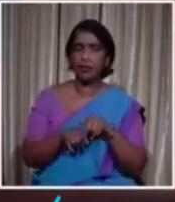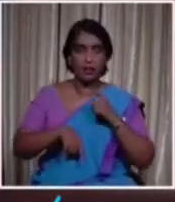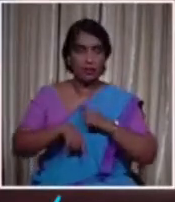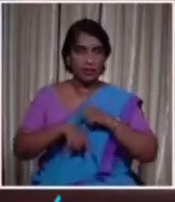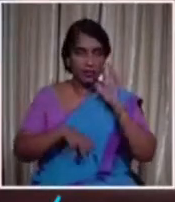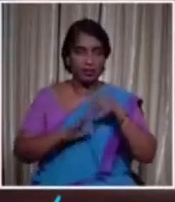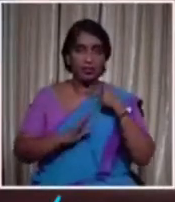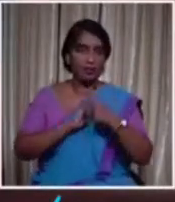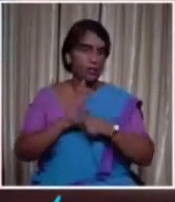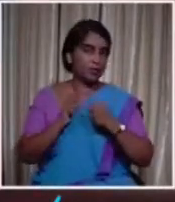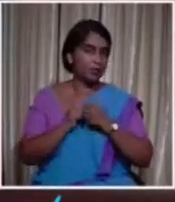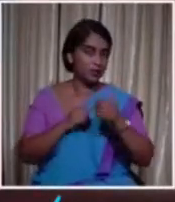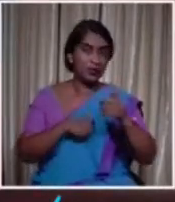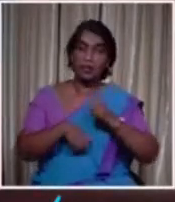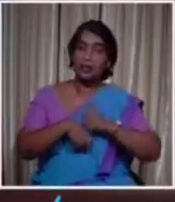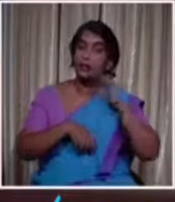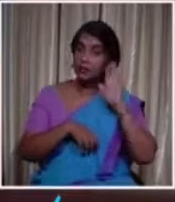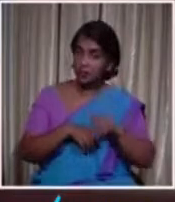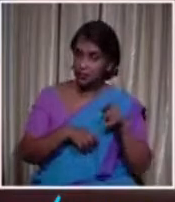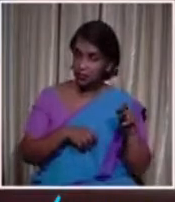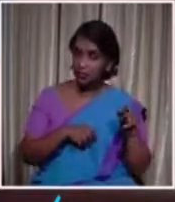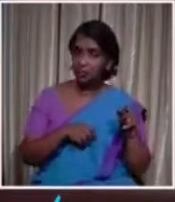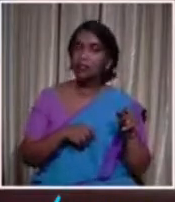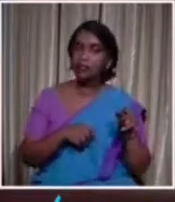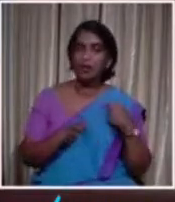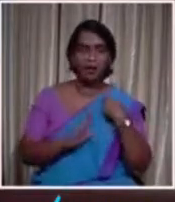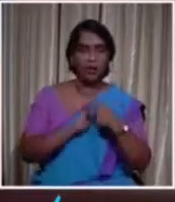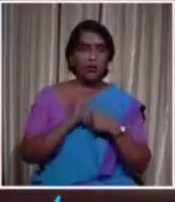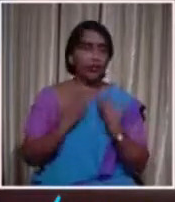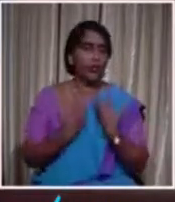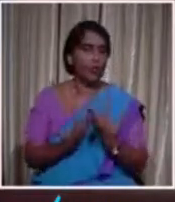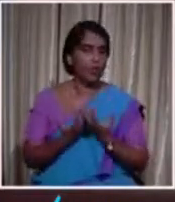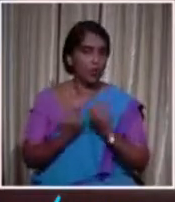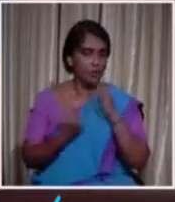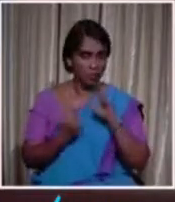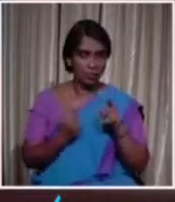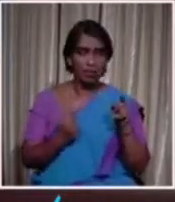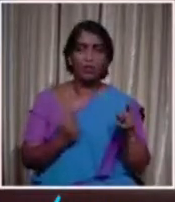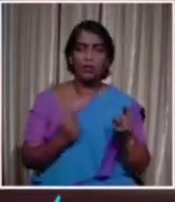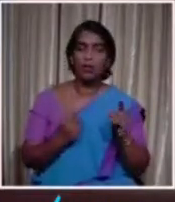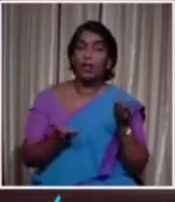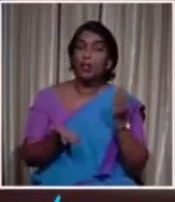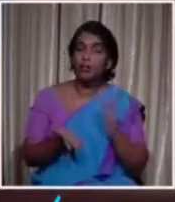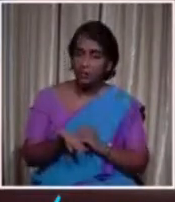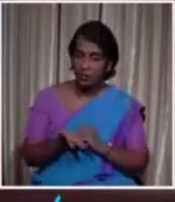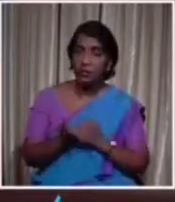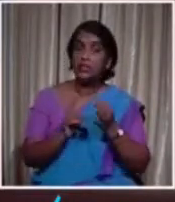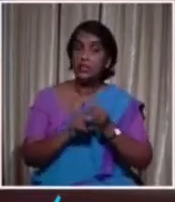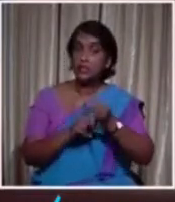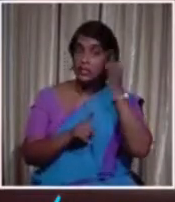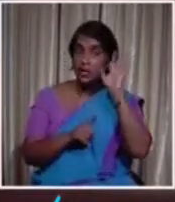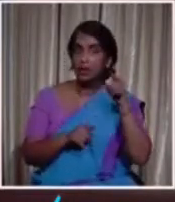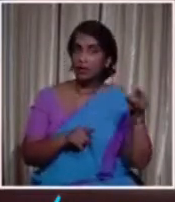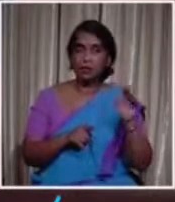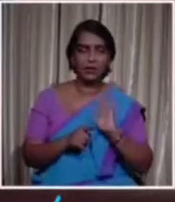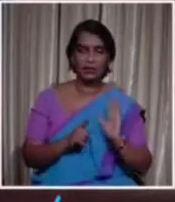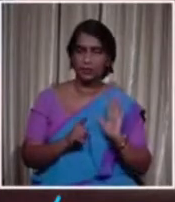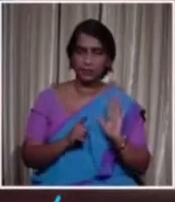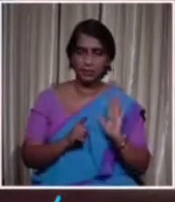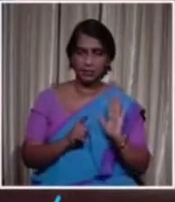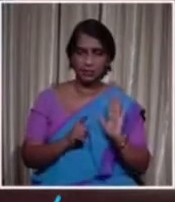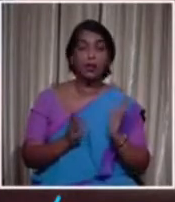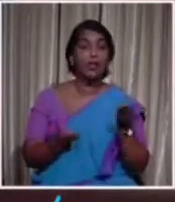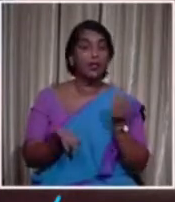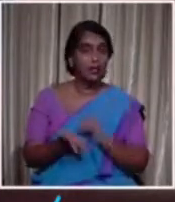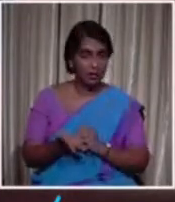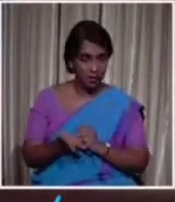අවස්ථාවකට රට යොමු වෙච්ච වෙලාවේ අපේ රටට අවශ්‍ය වෙන්නේ තවත් ජනාධිපතිවරයෙක් නෙමෙයි